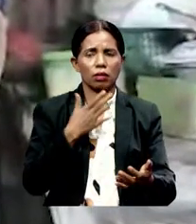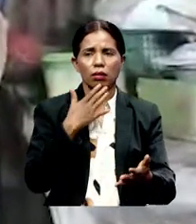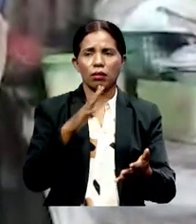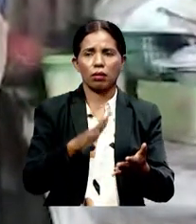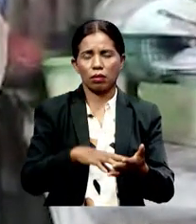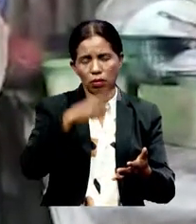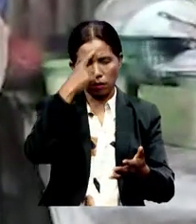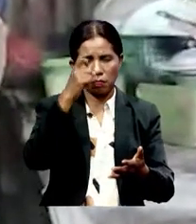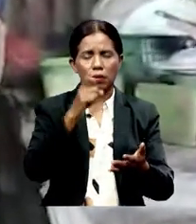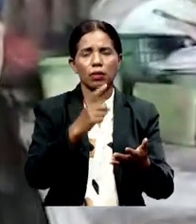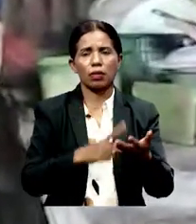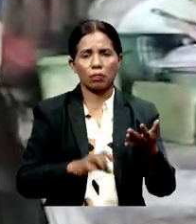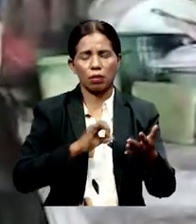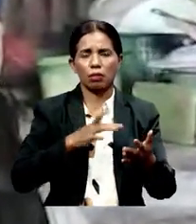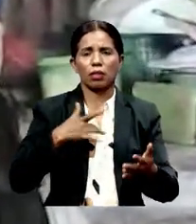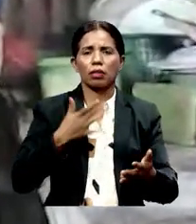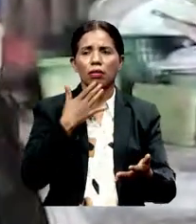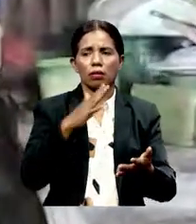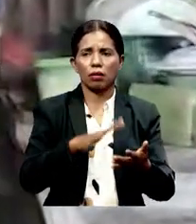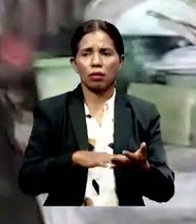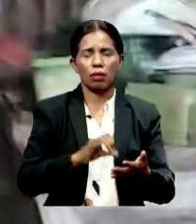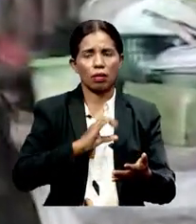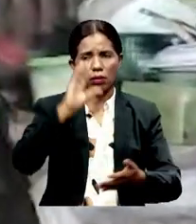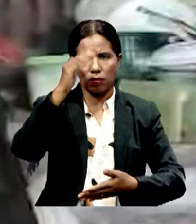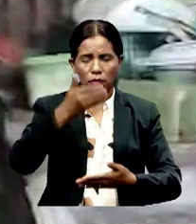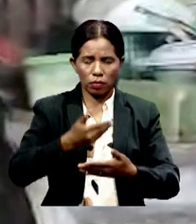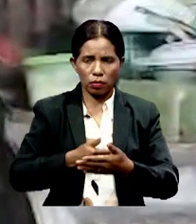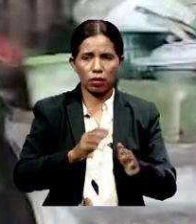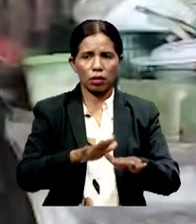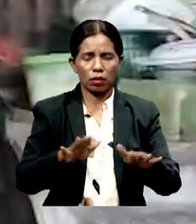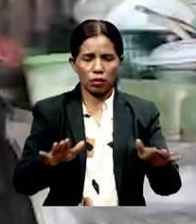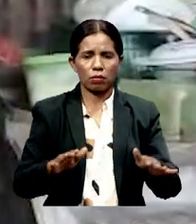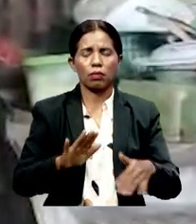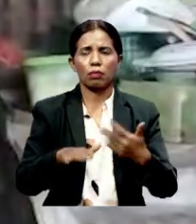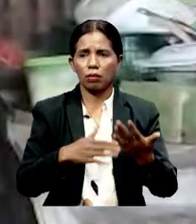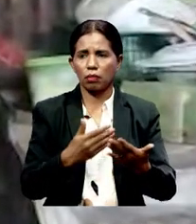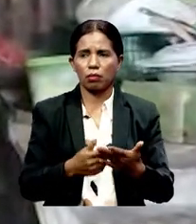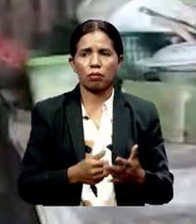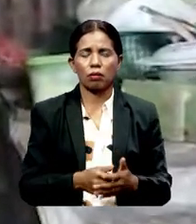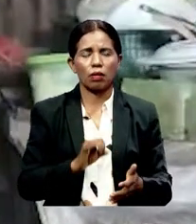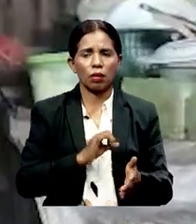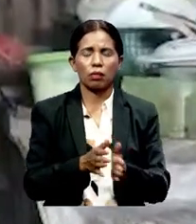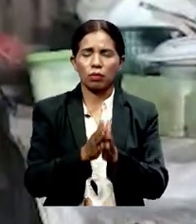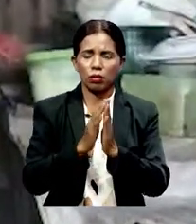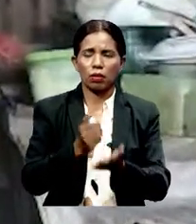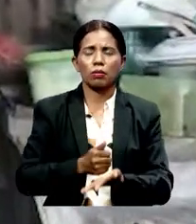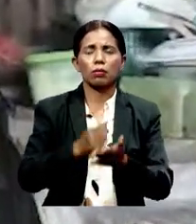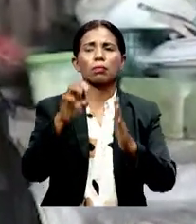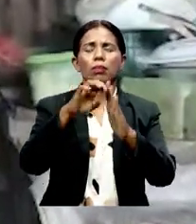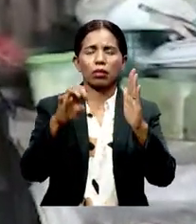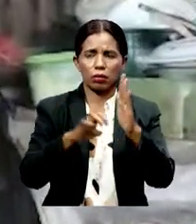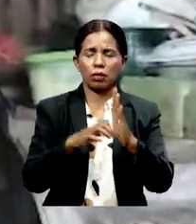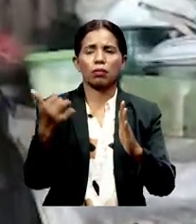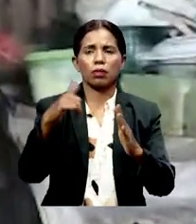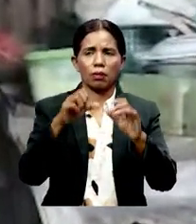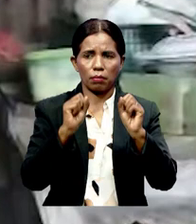tambo sai da muka us inti la dia au nya wan sira muski ko han sa nene au sai sura saun bai sar hira